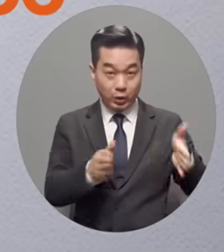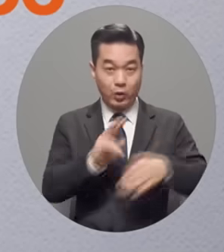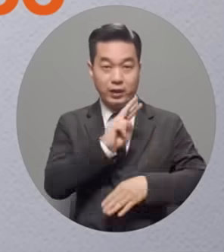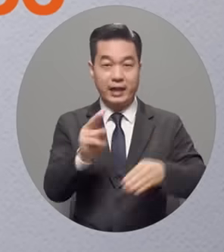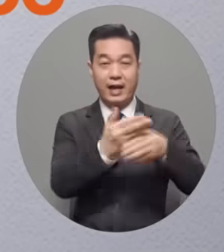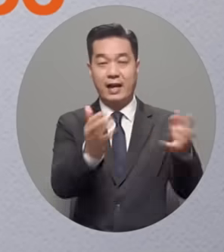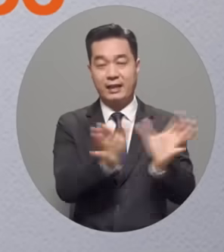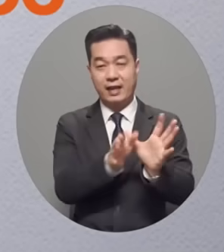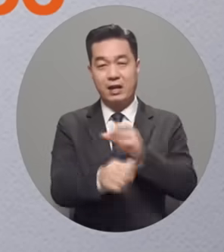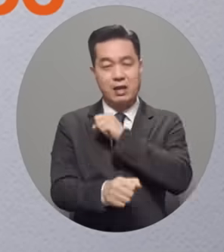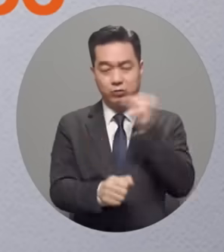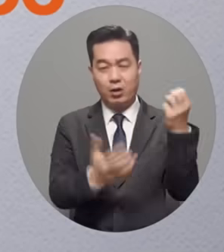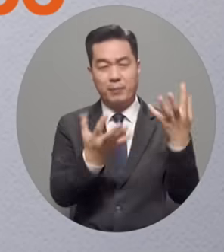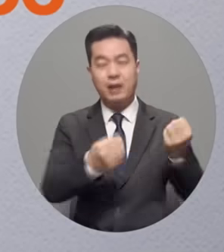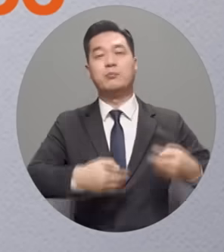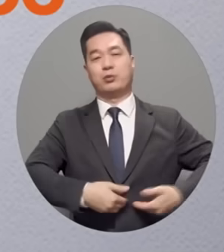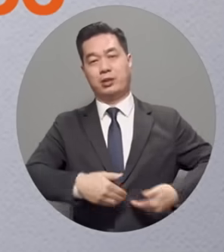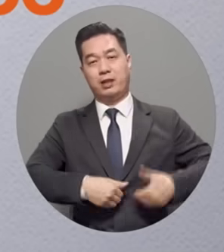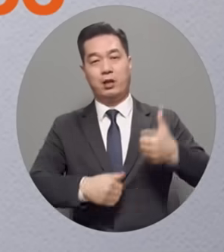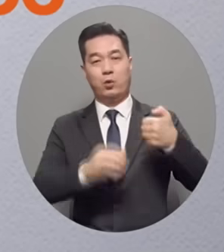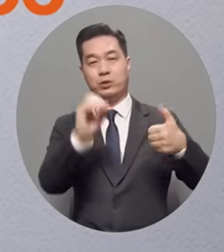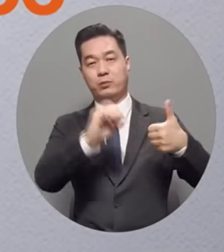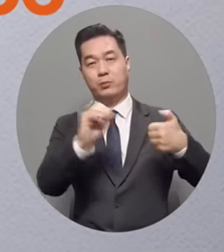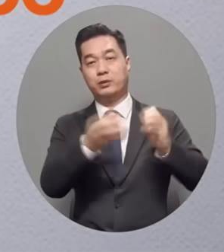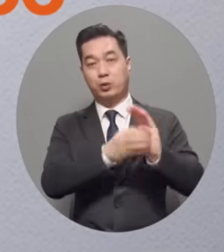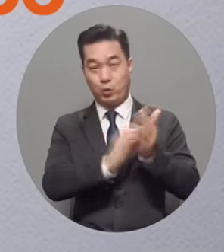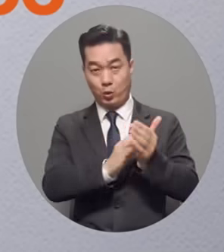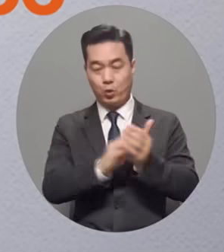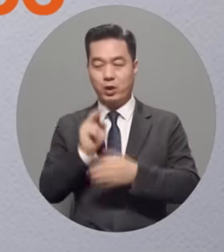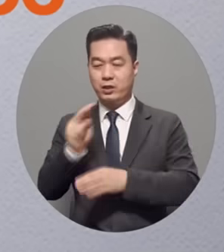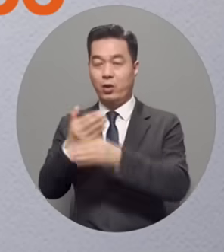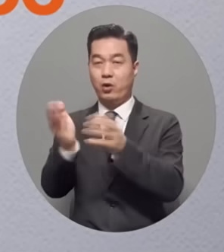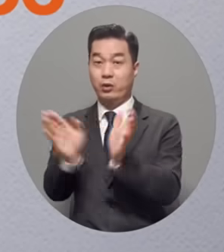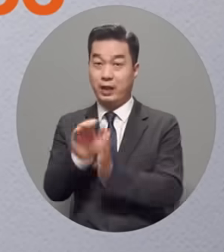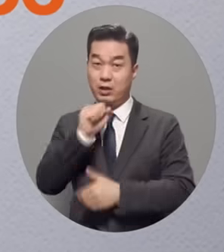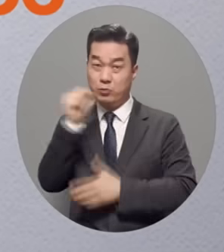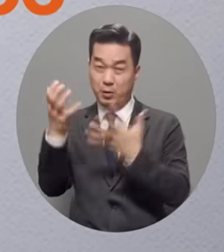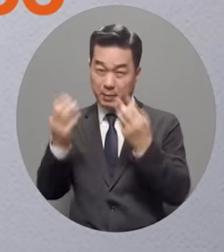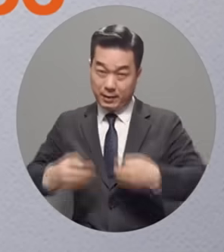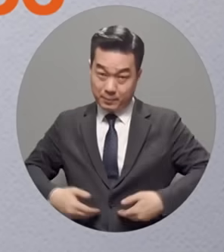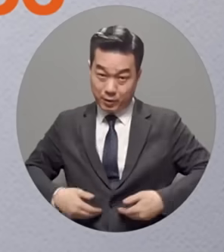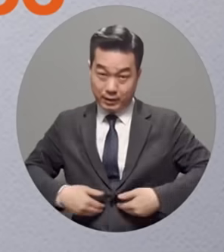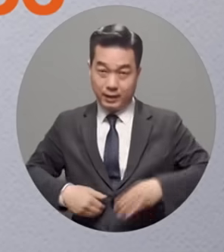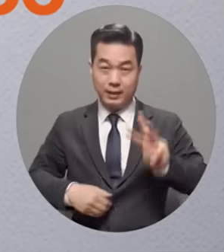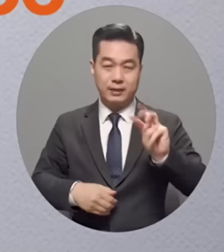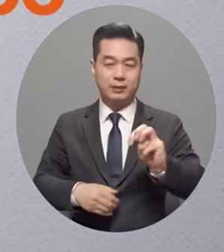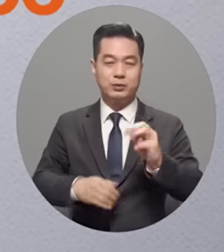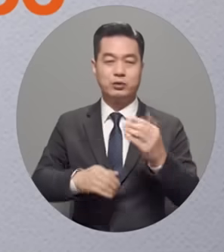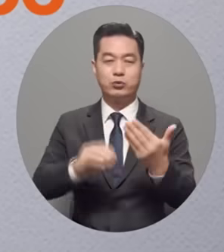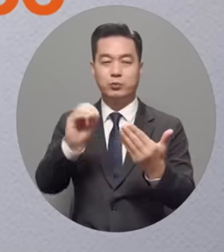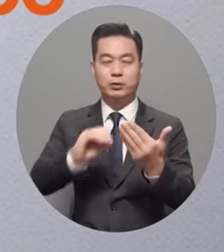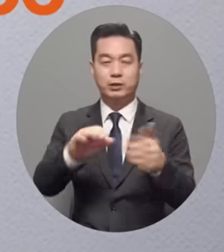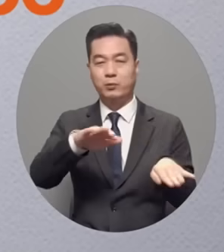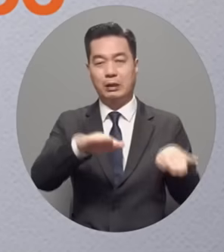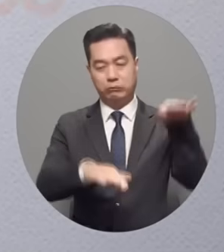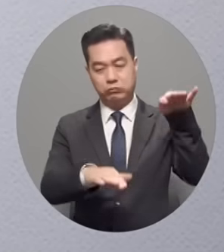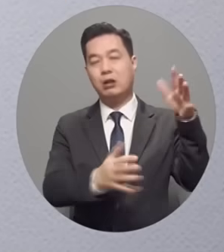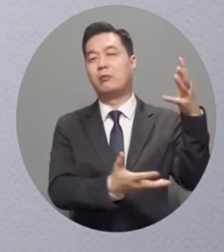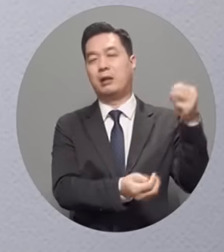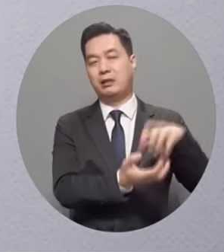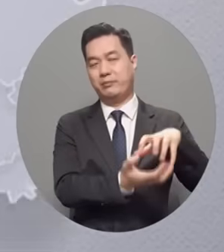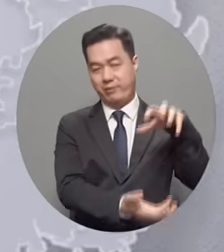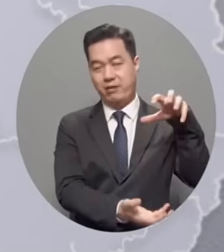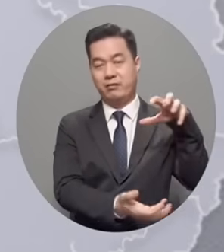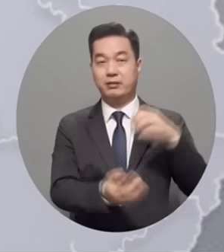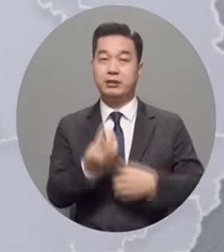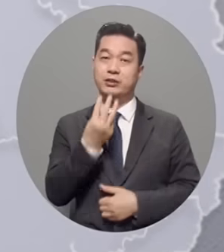많이 당선돼야 한다가 55%로 여당 후보가 많이 당선돼야 한다 39%를 앞섰습니다.